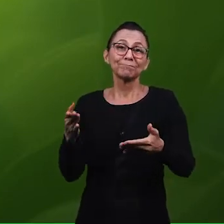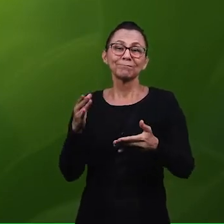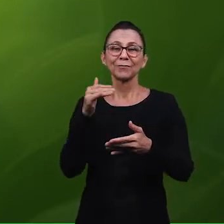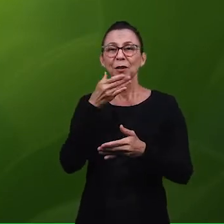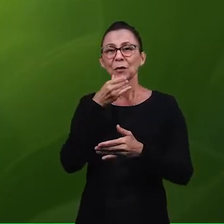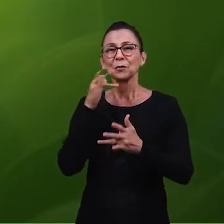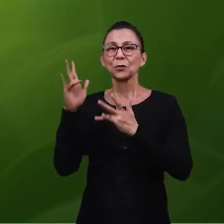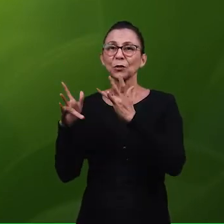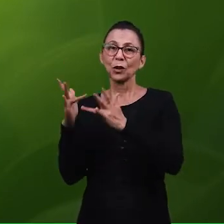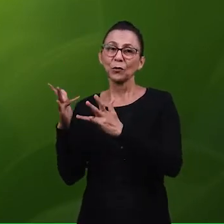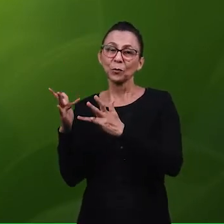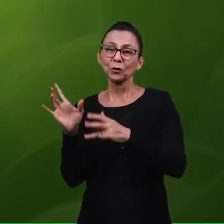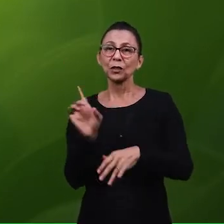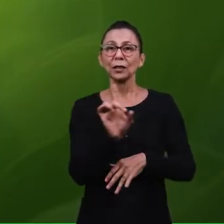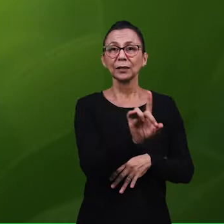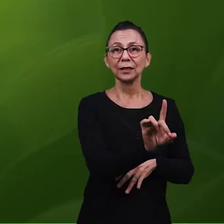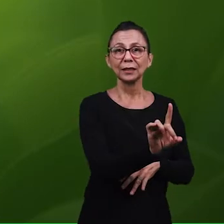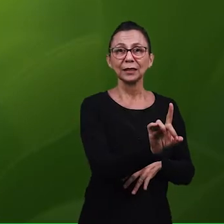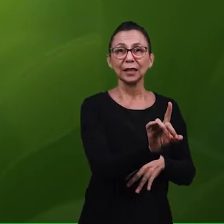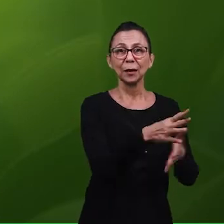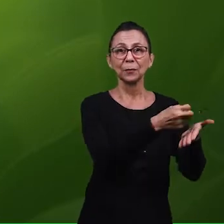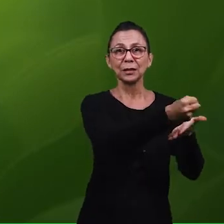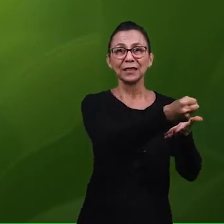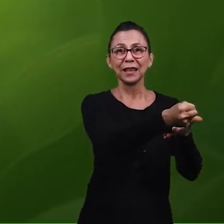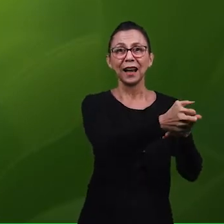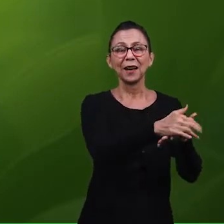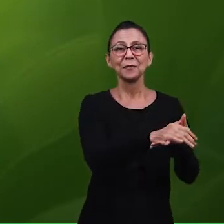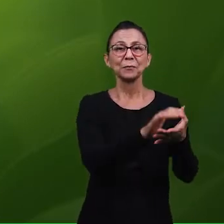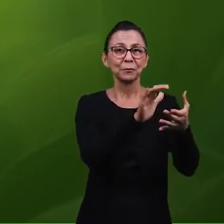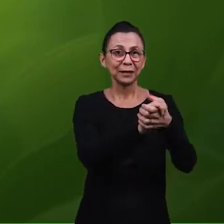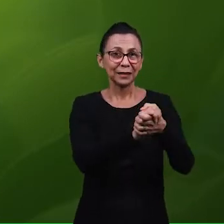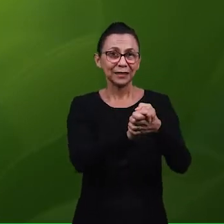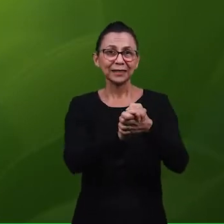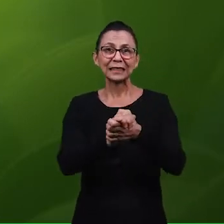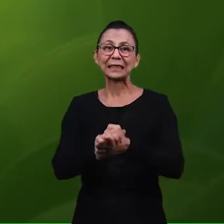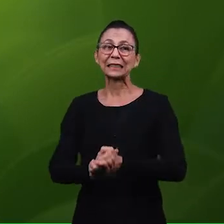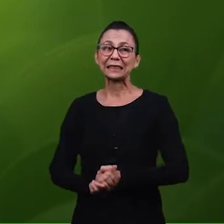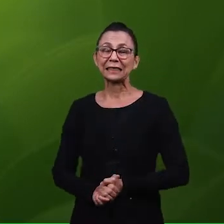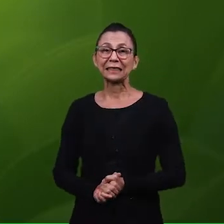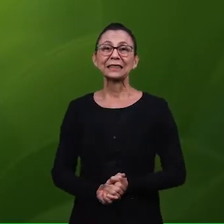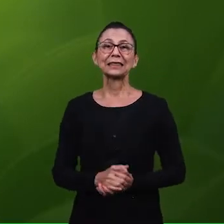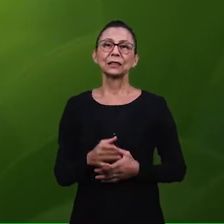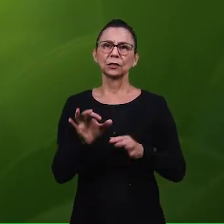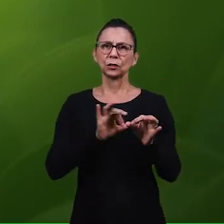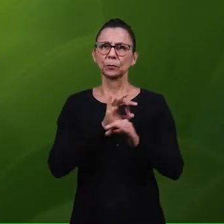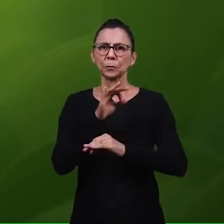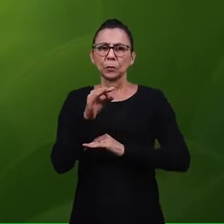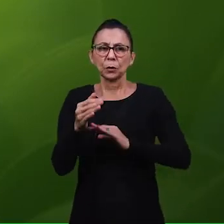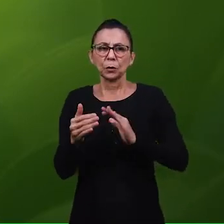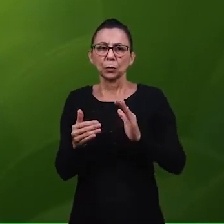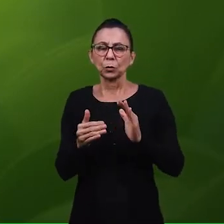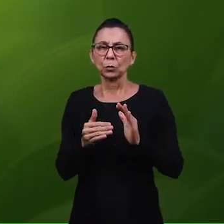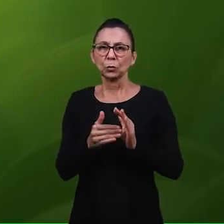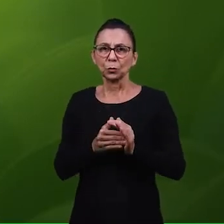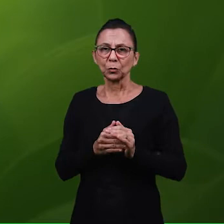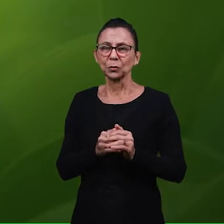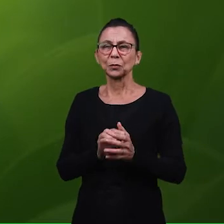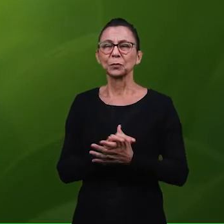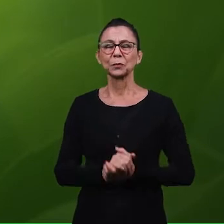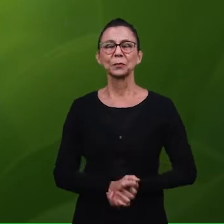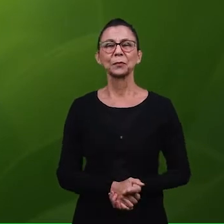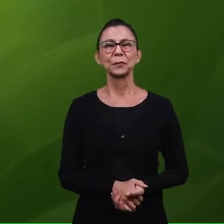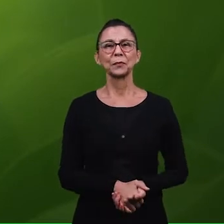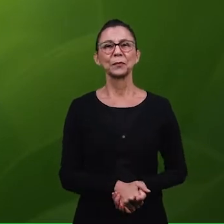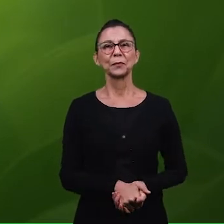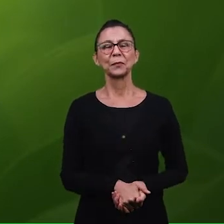garder sa lampe prête, allumée, toujours en attendant, parce qu'il n'avait pas une date donc